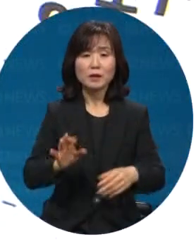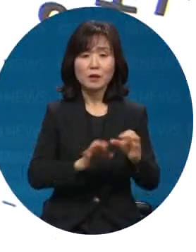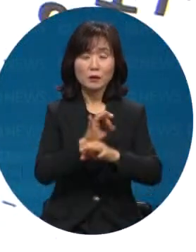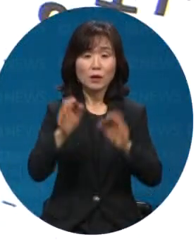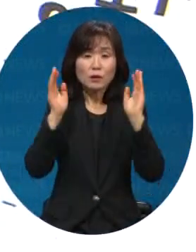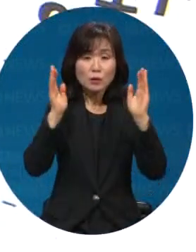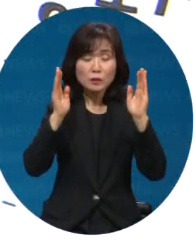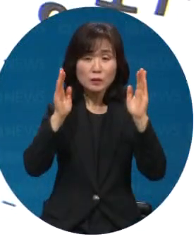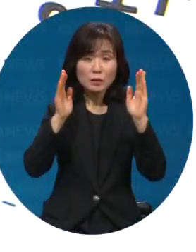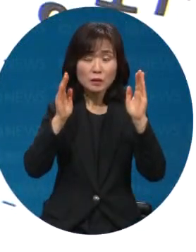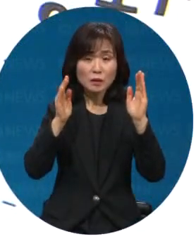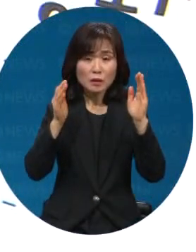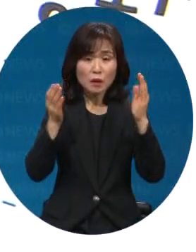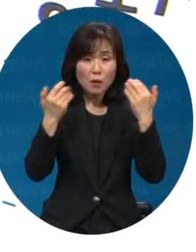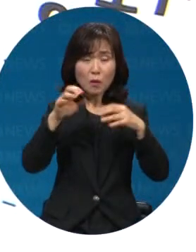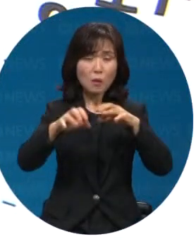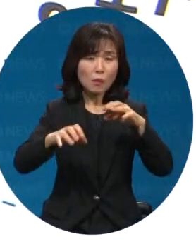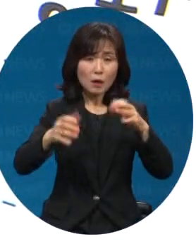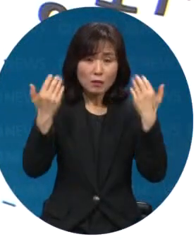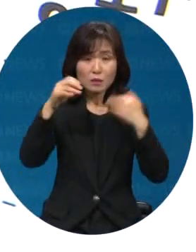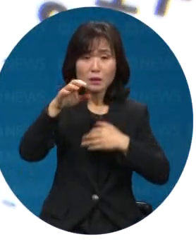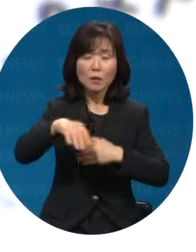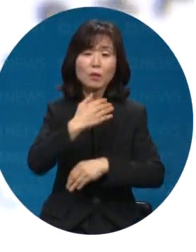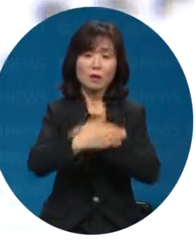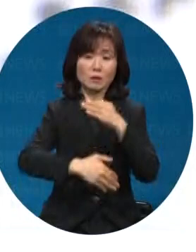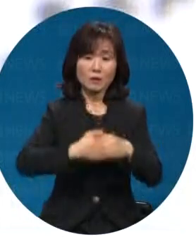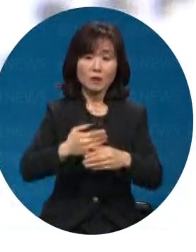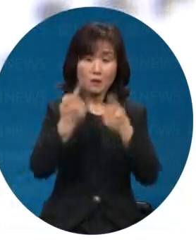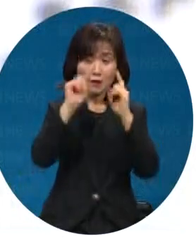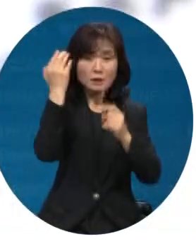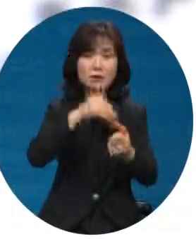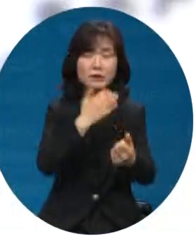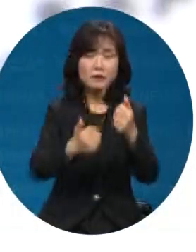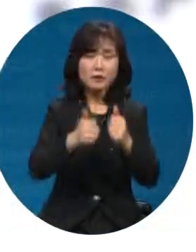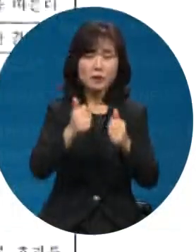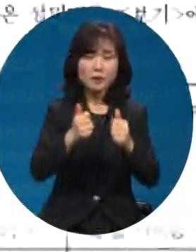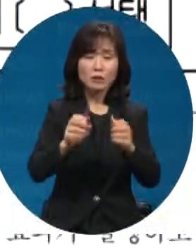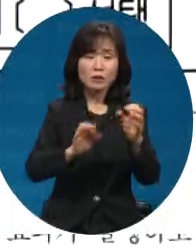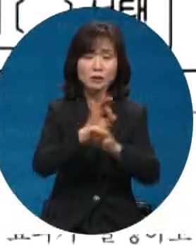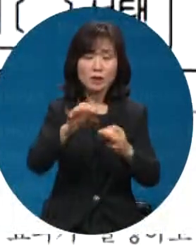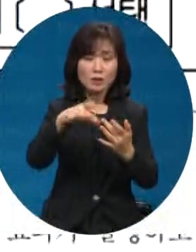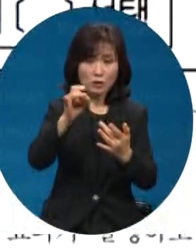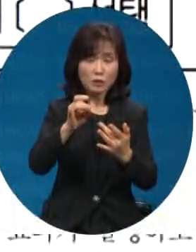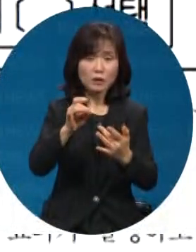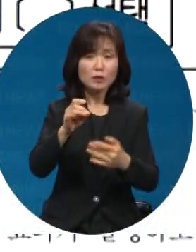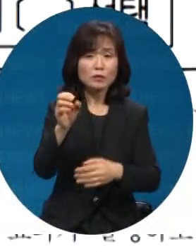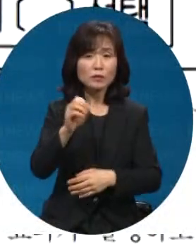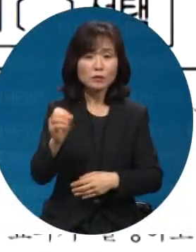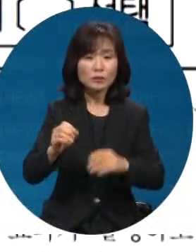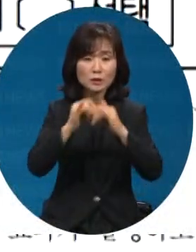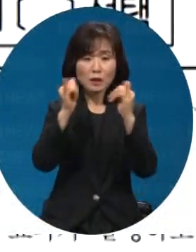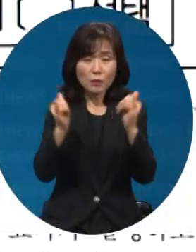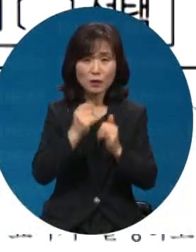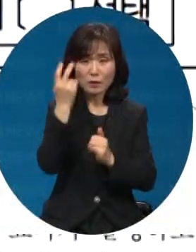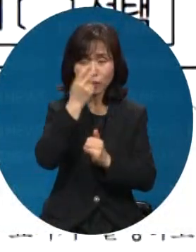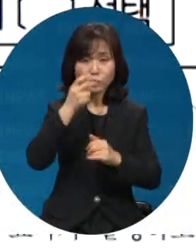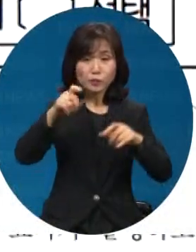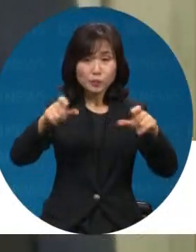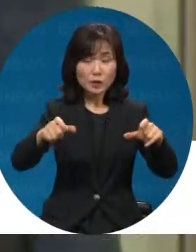수업은 현장에서 외면 받고 있습니다 수능에서 경제 선택 비율은 사회탐구 과목 가운데 꼴찌인 2%